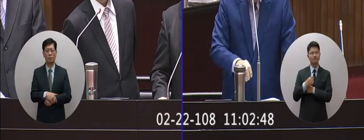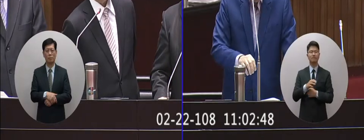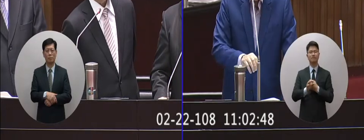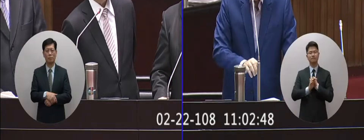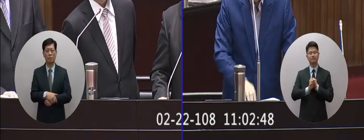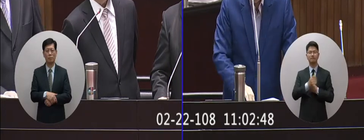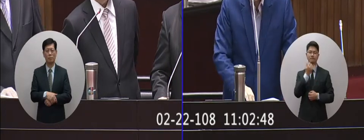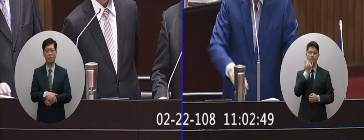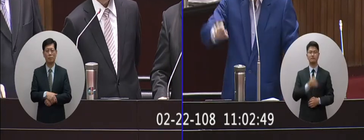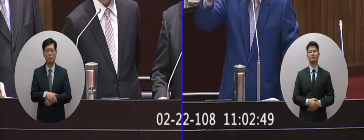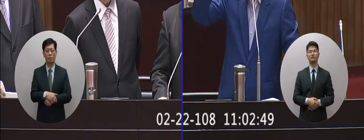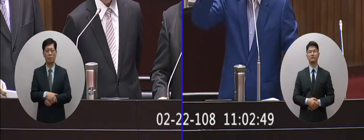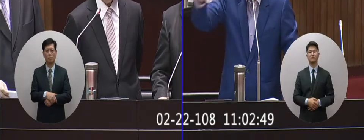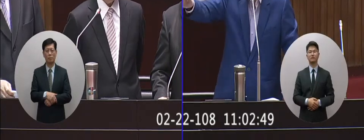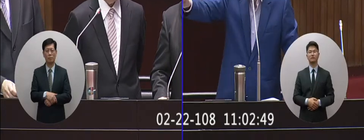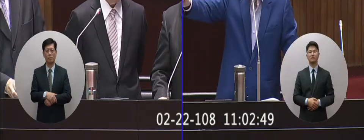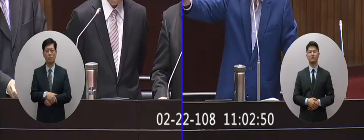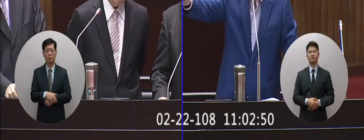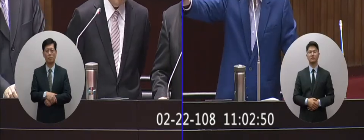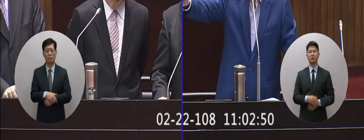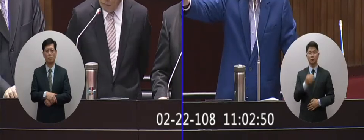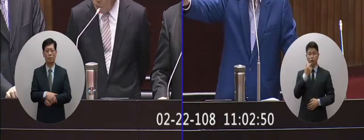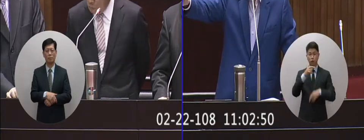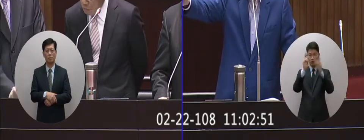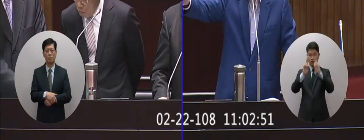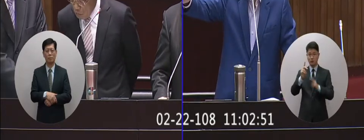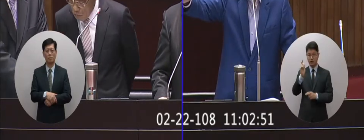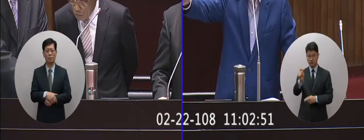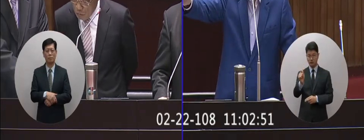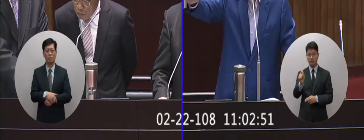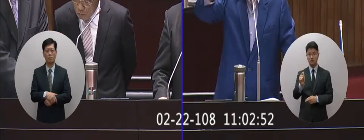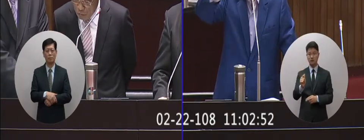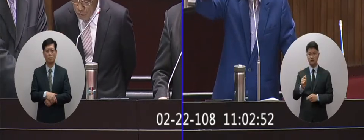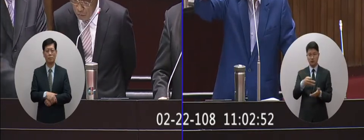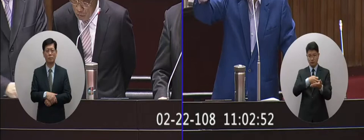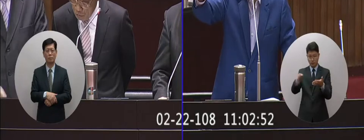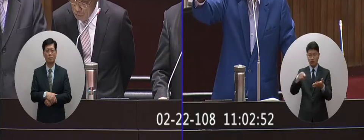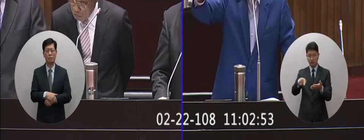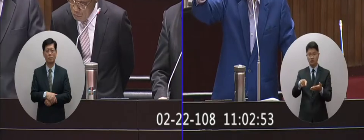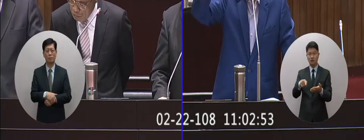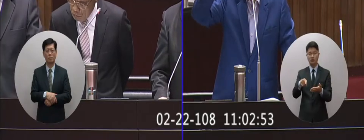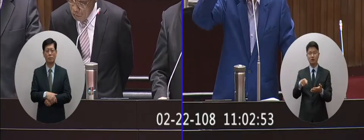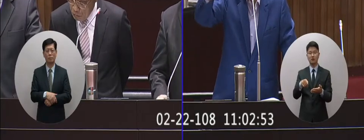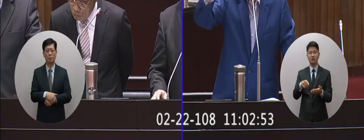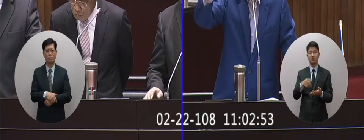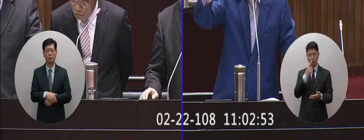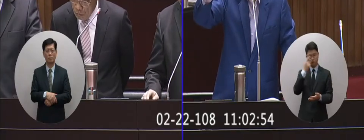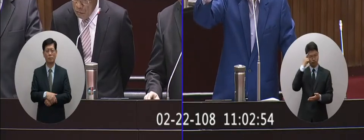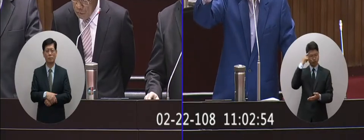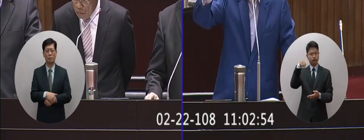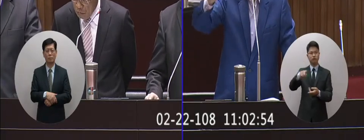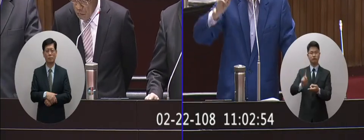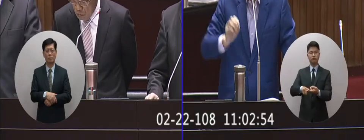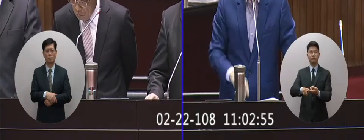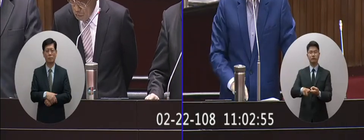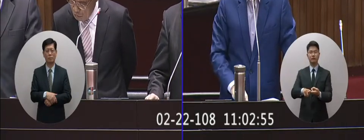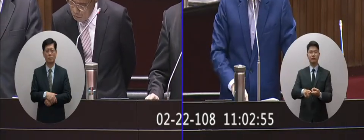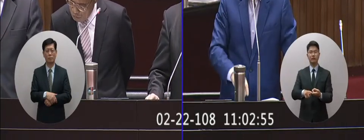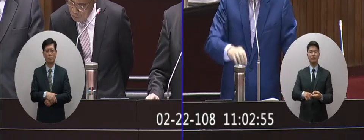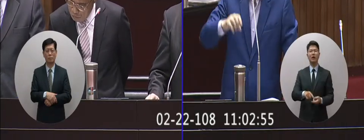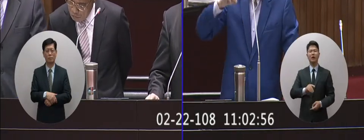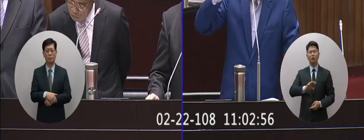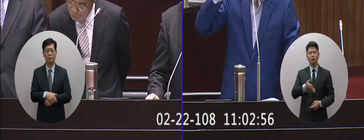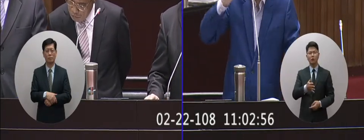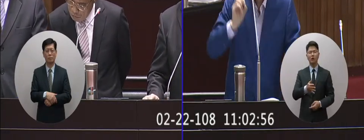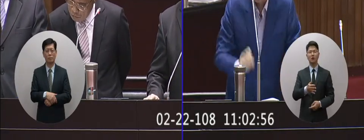筋。你要用电子去联署，我觉得这方向是对的。但为什